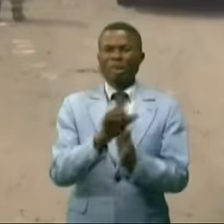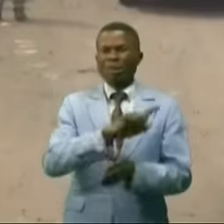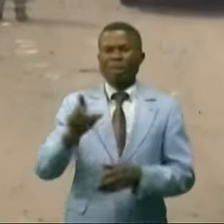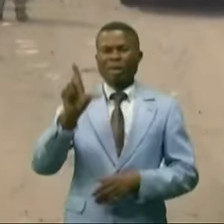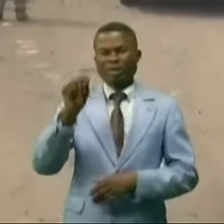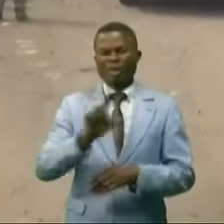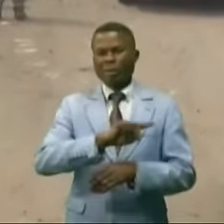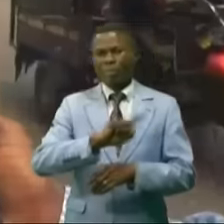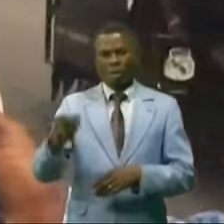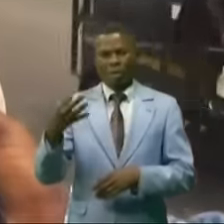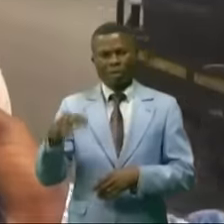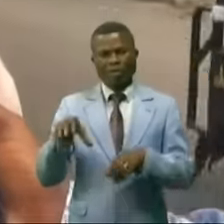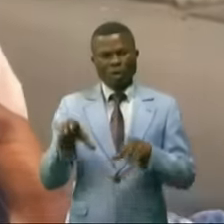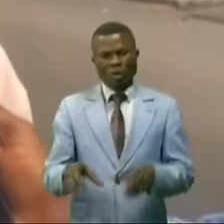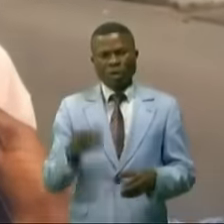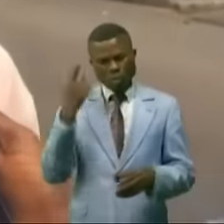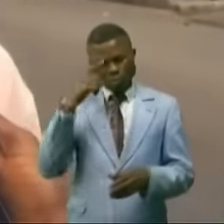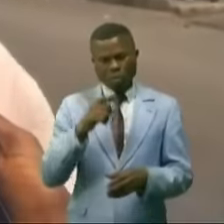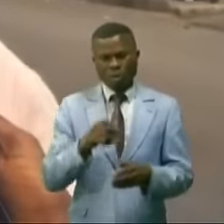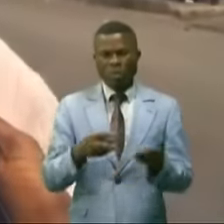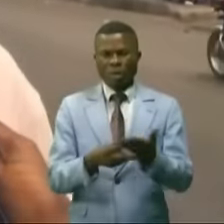francs.